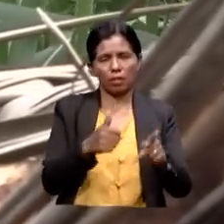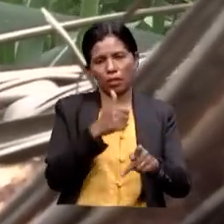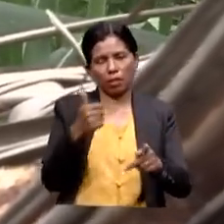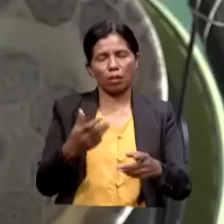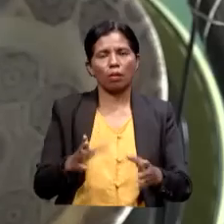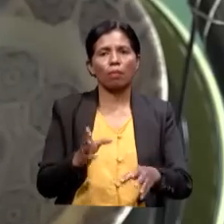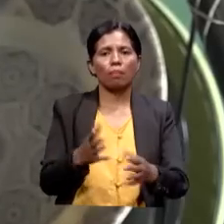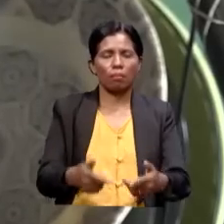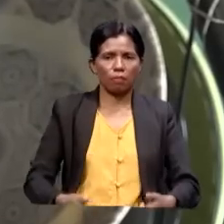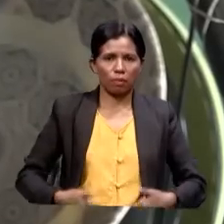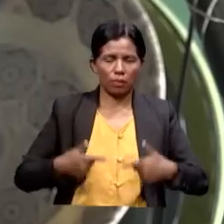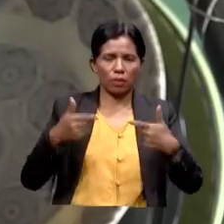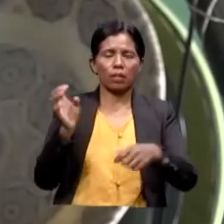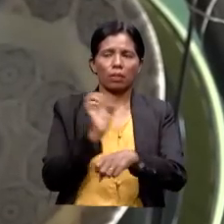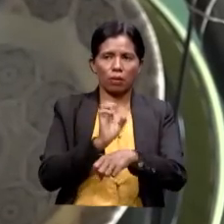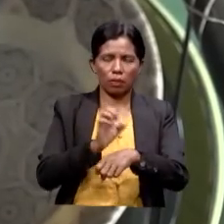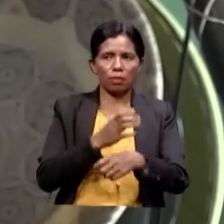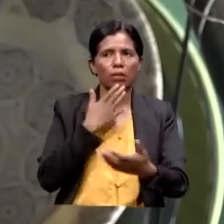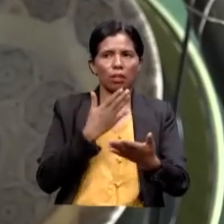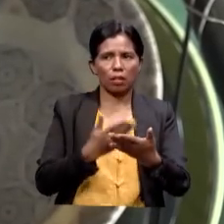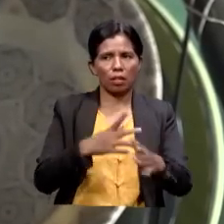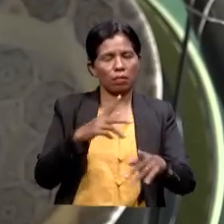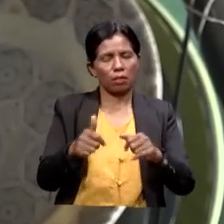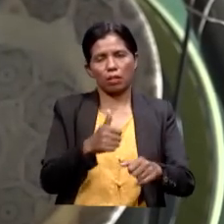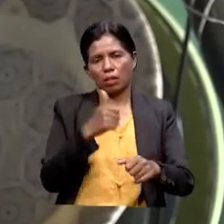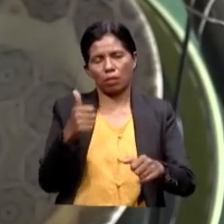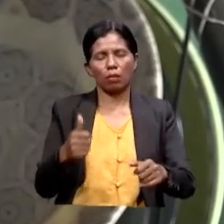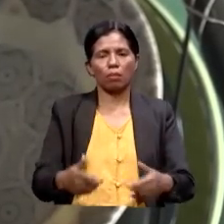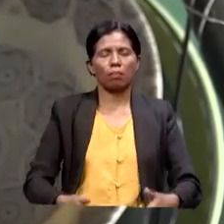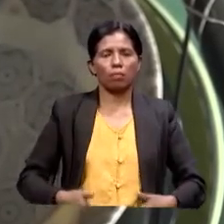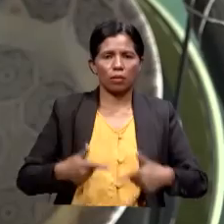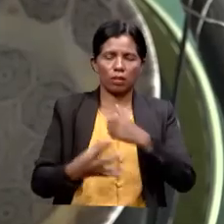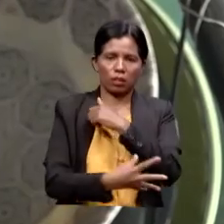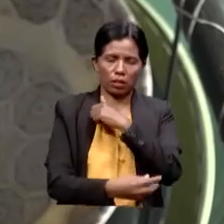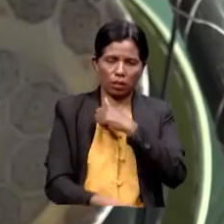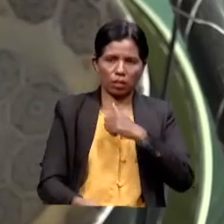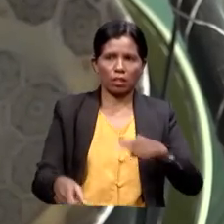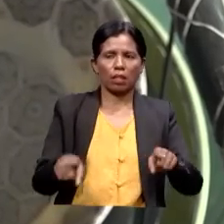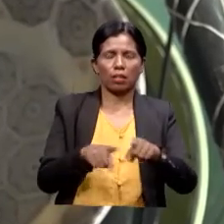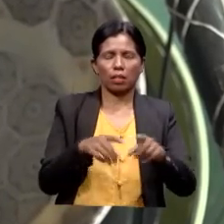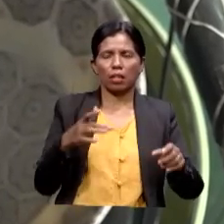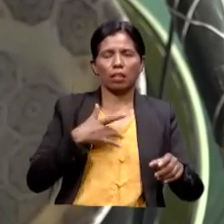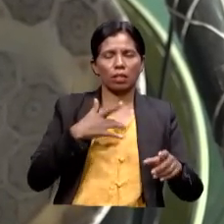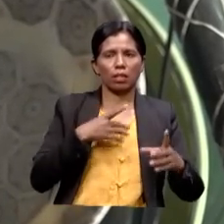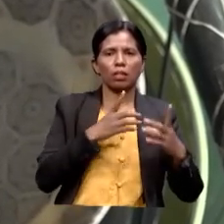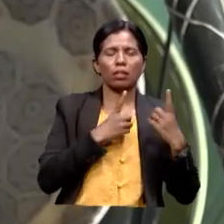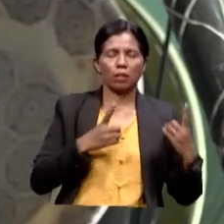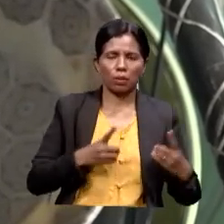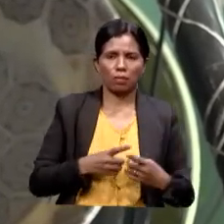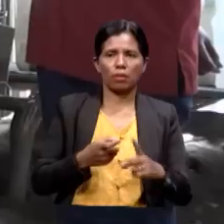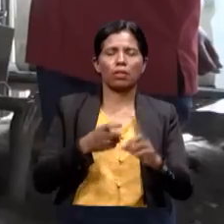ekonomia suficienti, no balun la suficienti. He tok liu Morris la senti domin husi familia